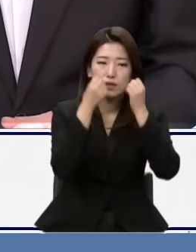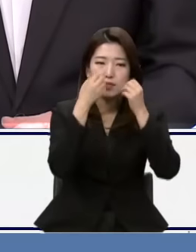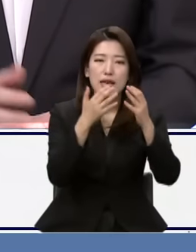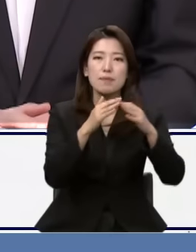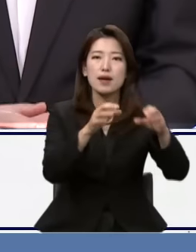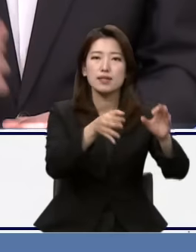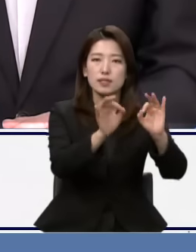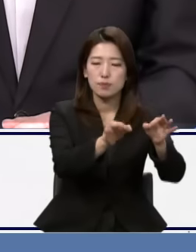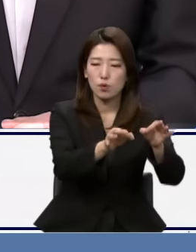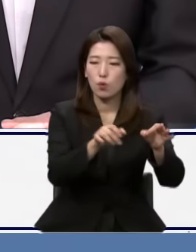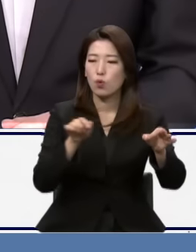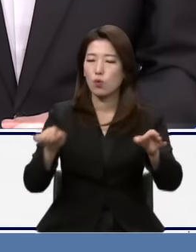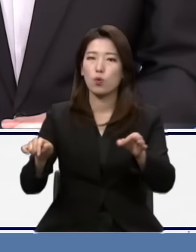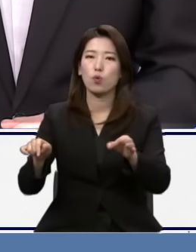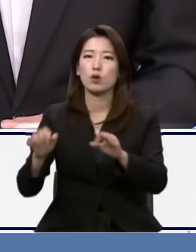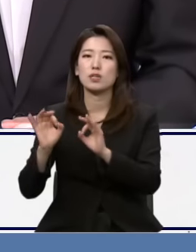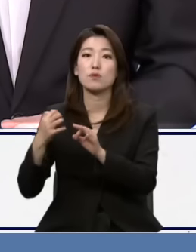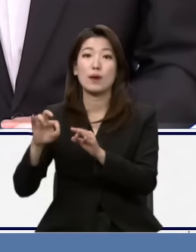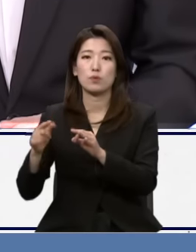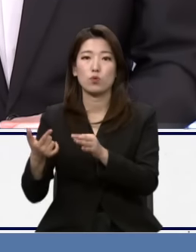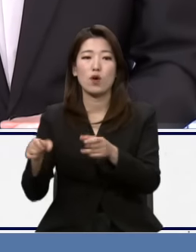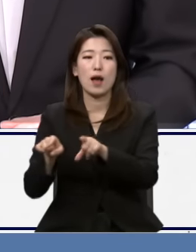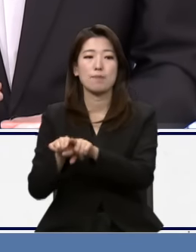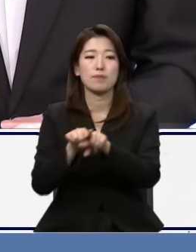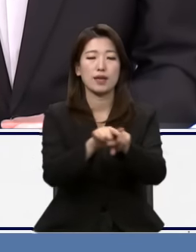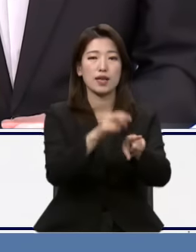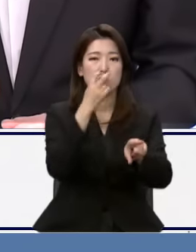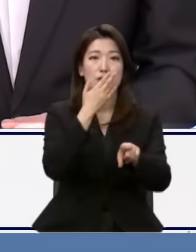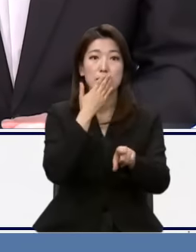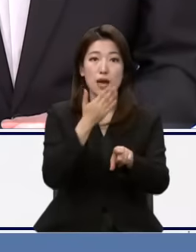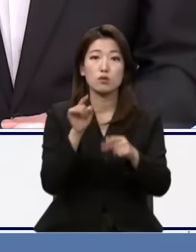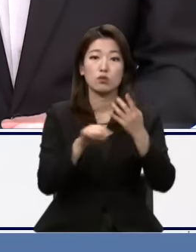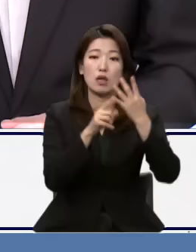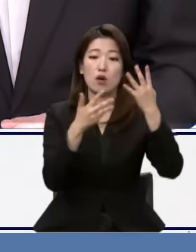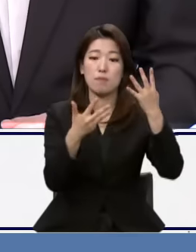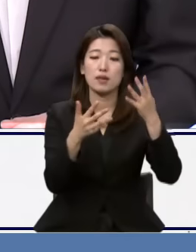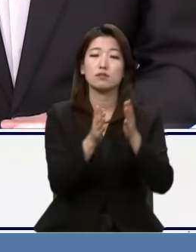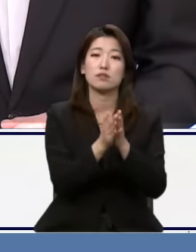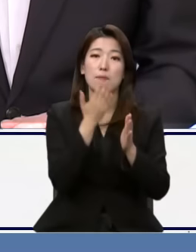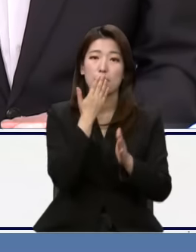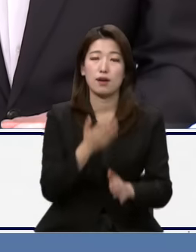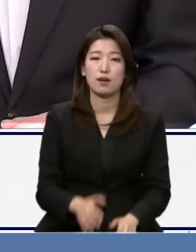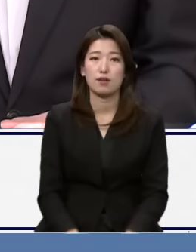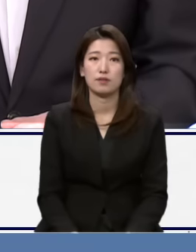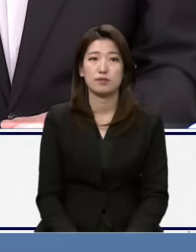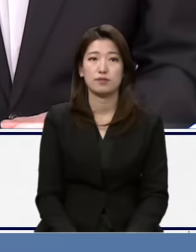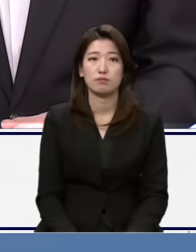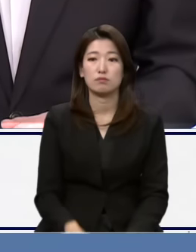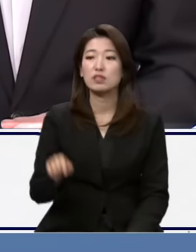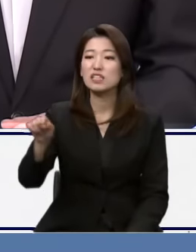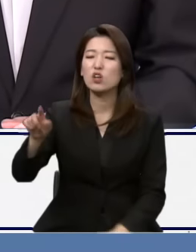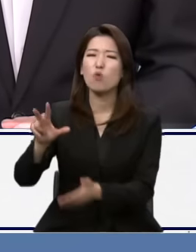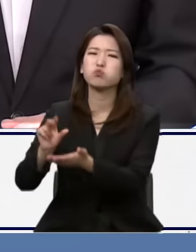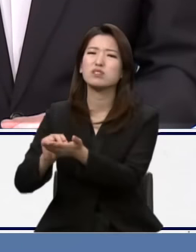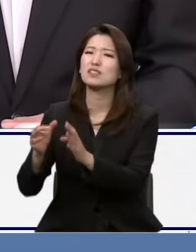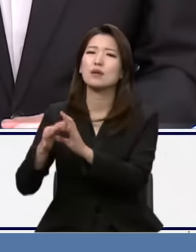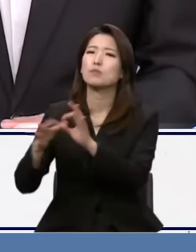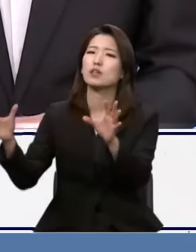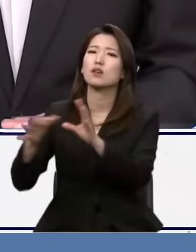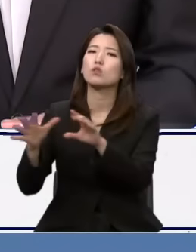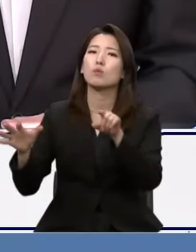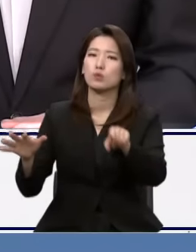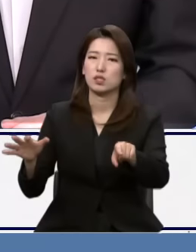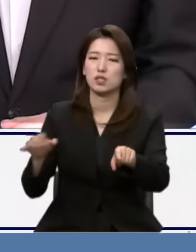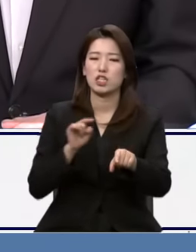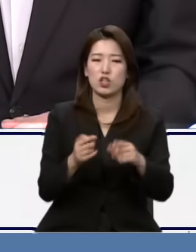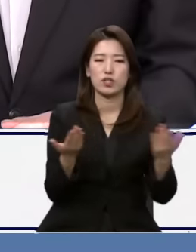나선다 근데 그게 4월 8일부터 시행되게 돼 있었습니다 4월 8일네 하고 무관하게 그런 양해 각사가 이미 존재를